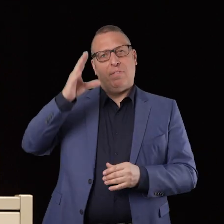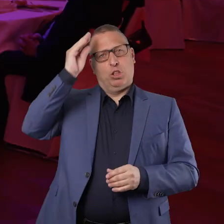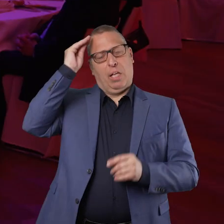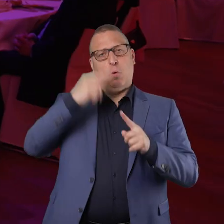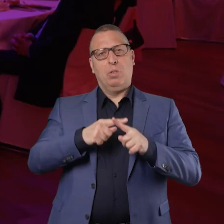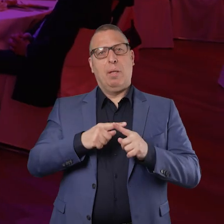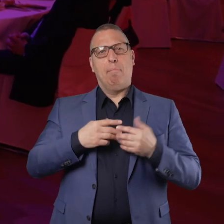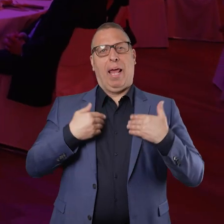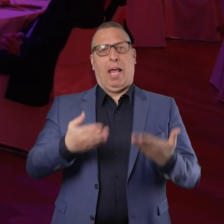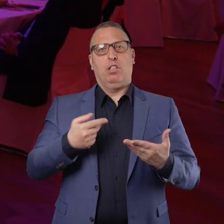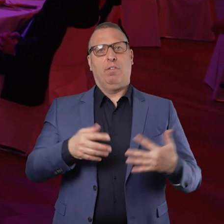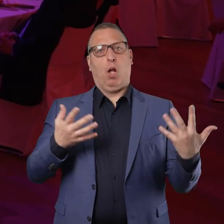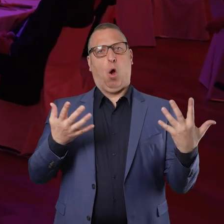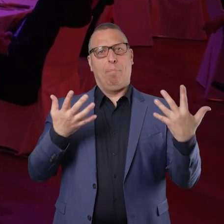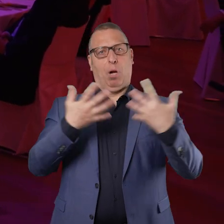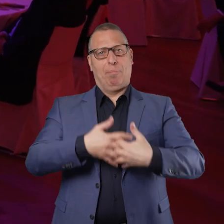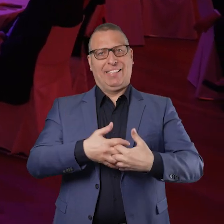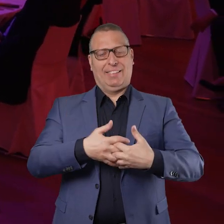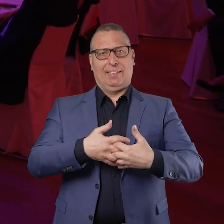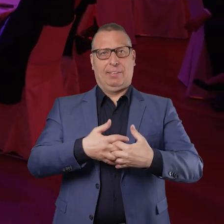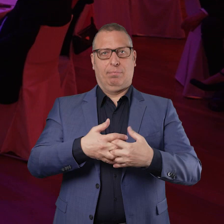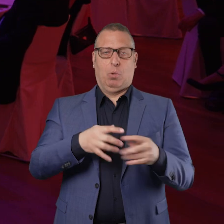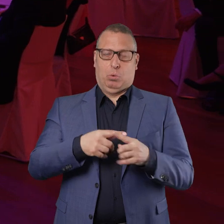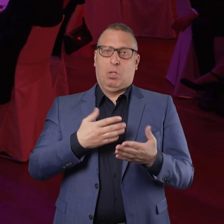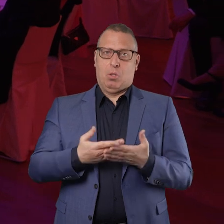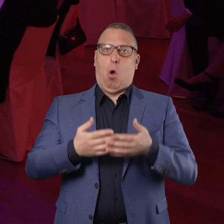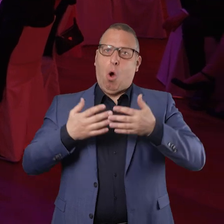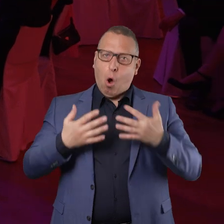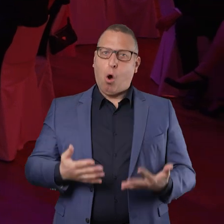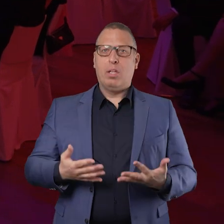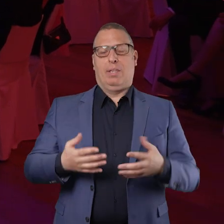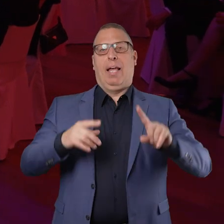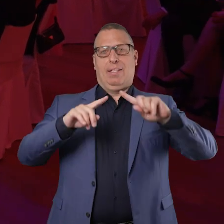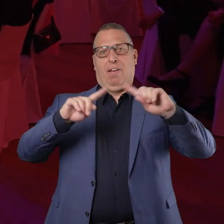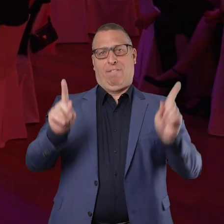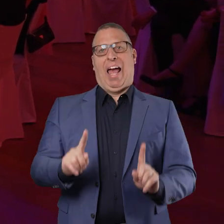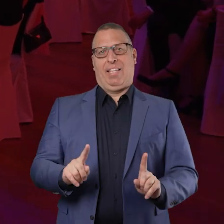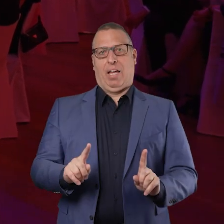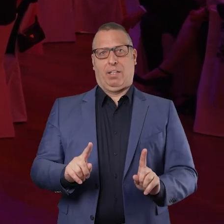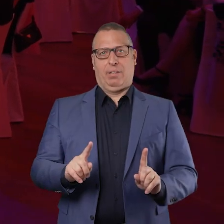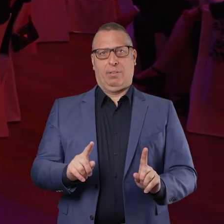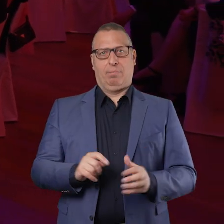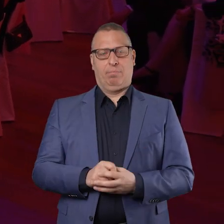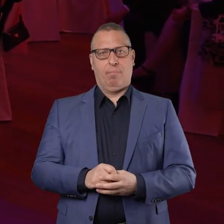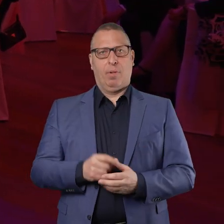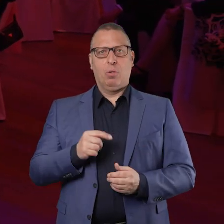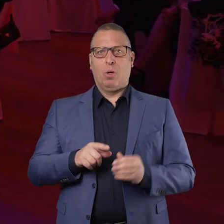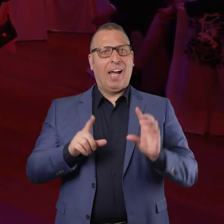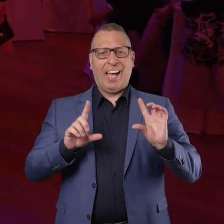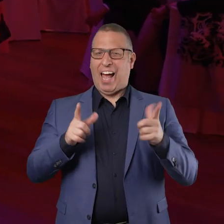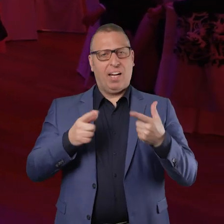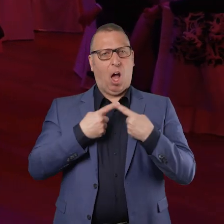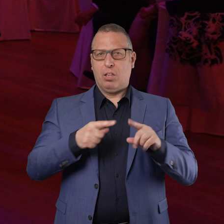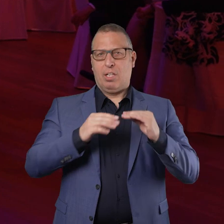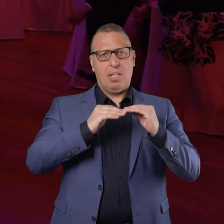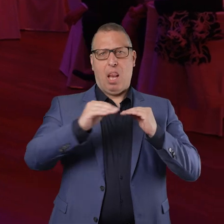Verständnis und Kompromissbereitschaft. Und das gilt es heute zu feiern. Denn mit